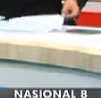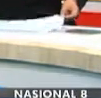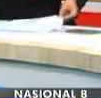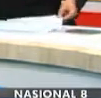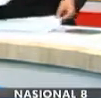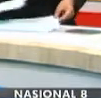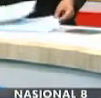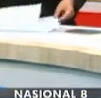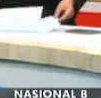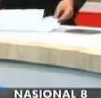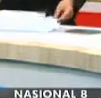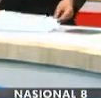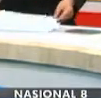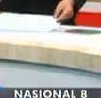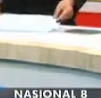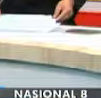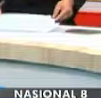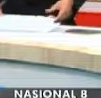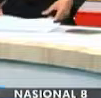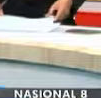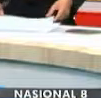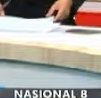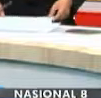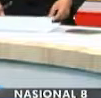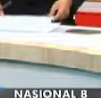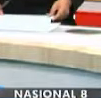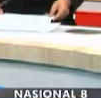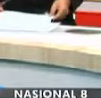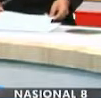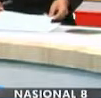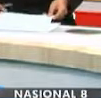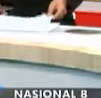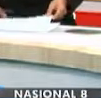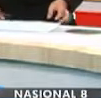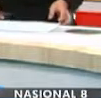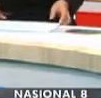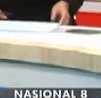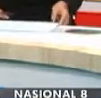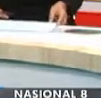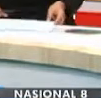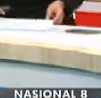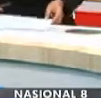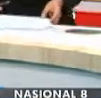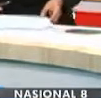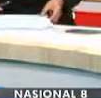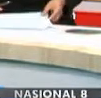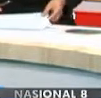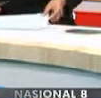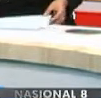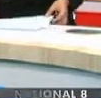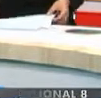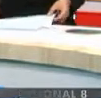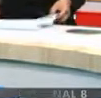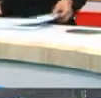destinasi pelancongan terkemuka sebaris dengan Monaco dan Bali. Dengan itu, Assalamualaikum. Salam satu Malaysia.